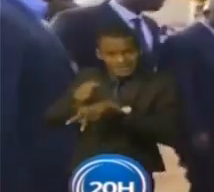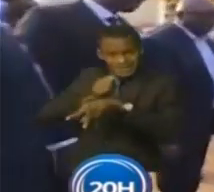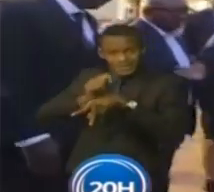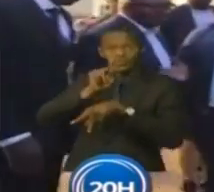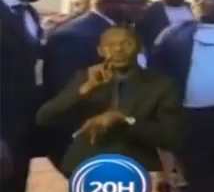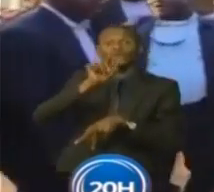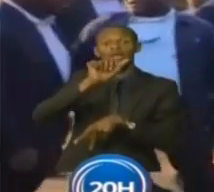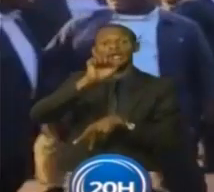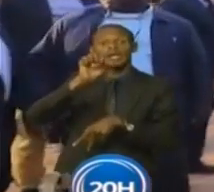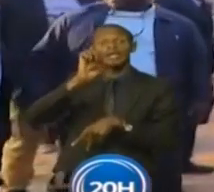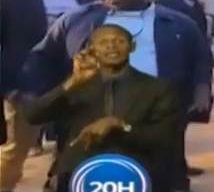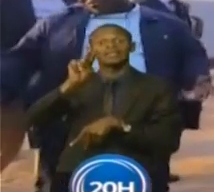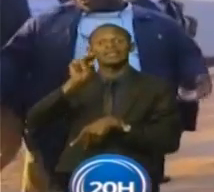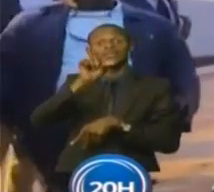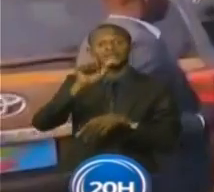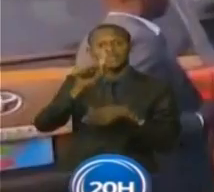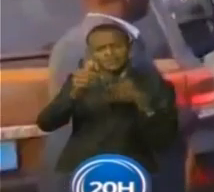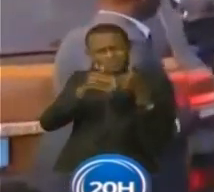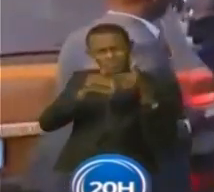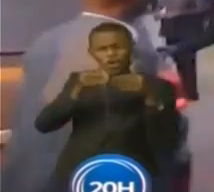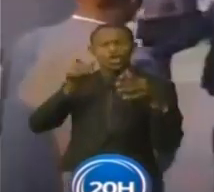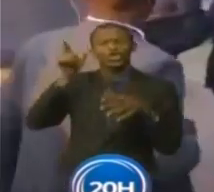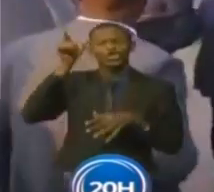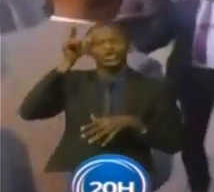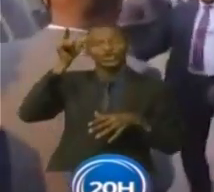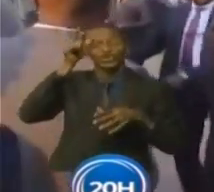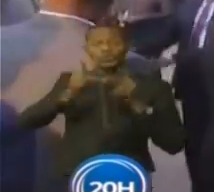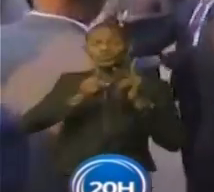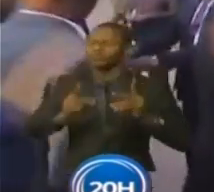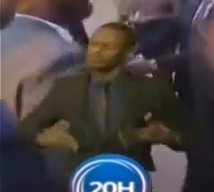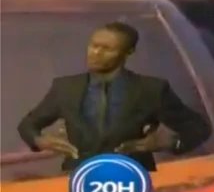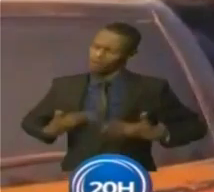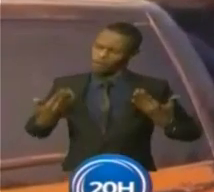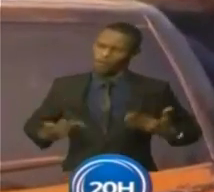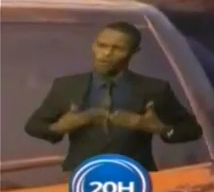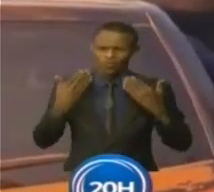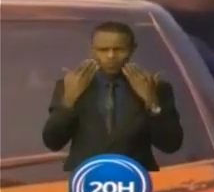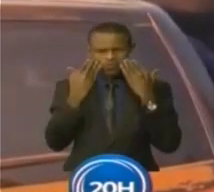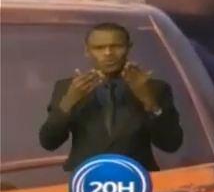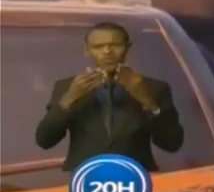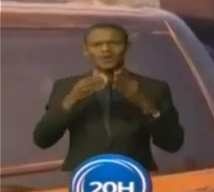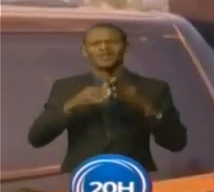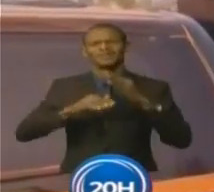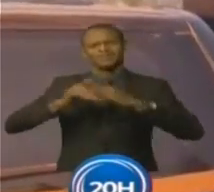laissé éclater sa joie de bénéficier des ouvrages publics.